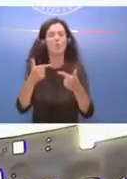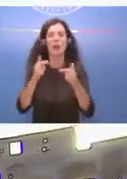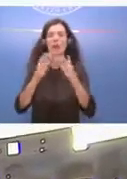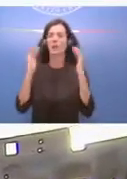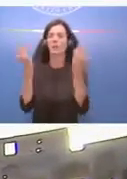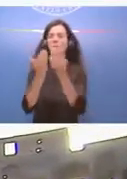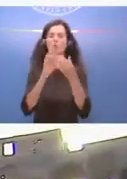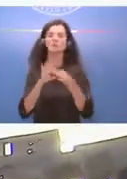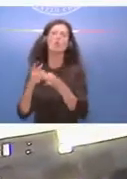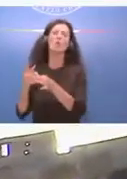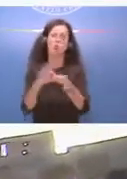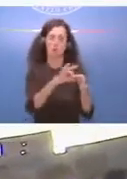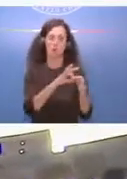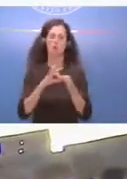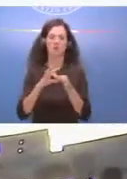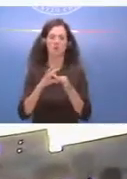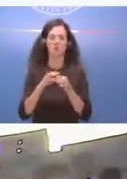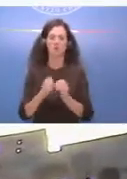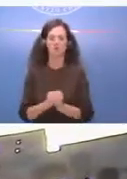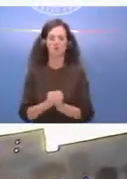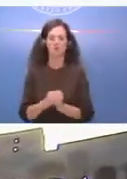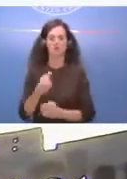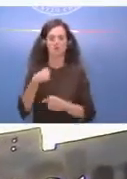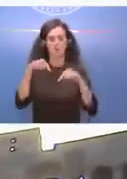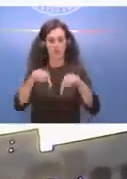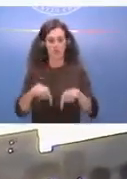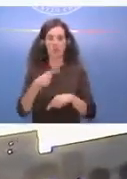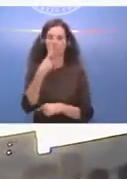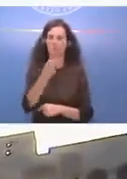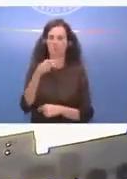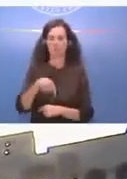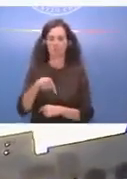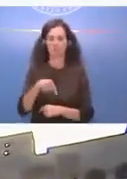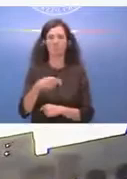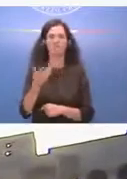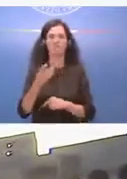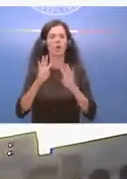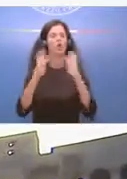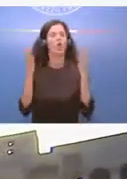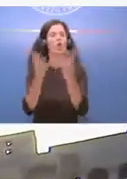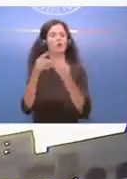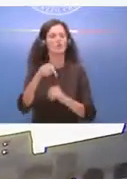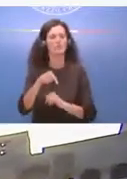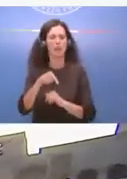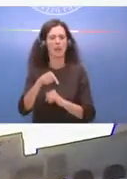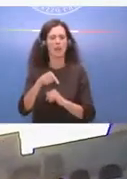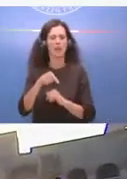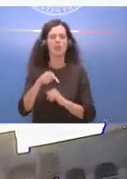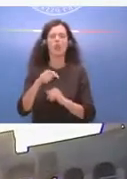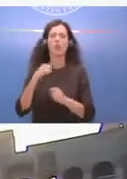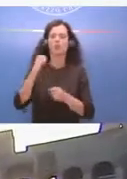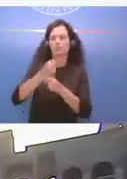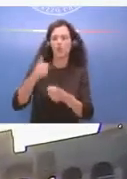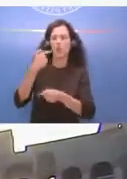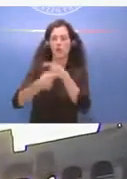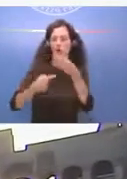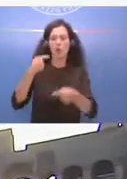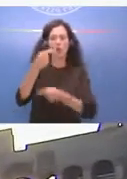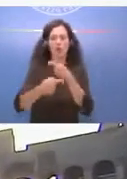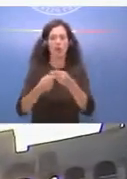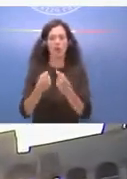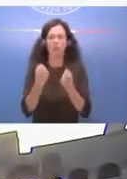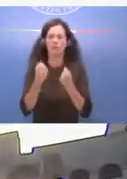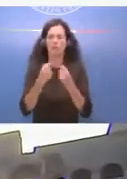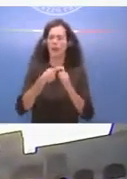mondo lo voglio dire qui nella millenaria cornice del colosseo che proietta su di noi la forza eterna della storia e